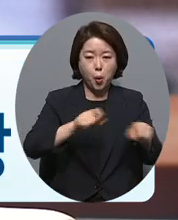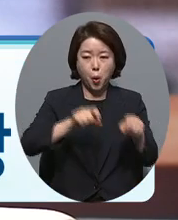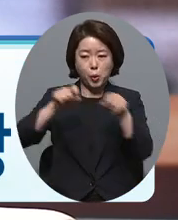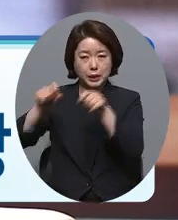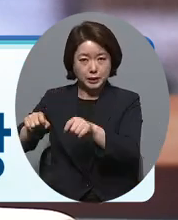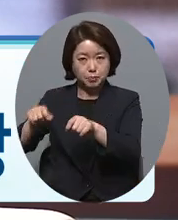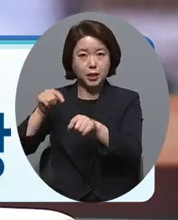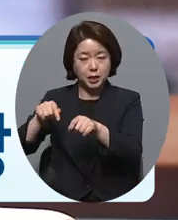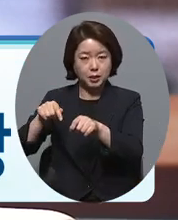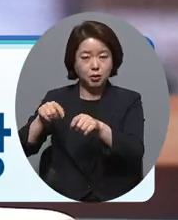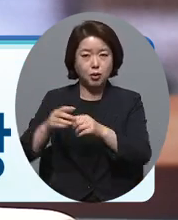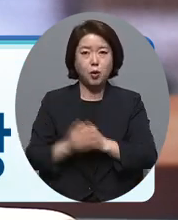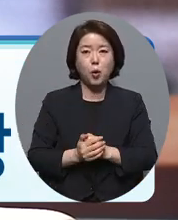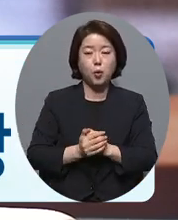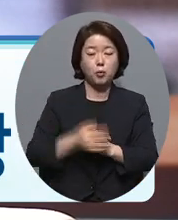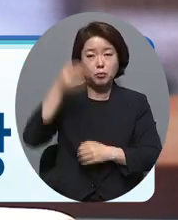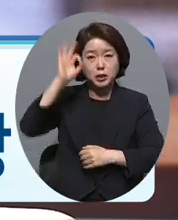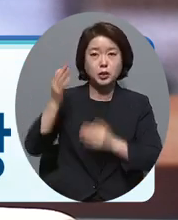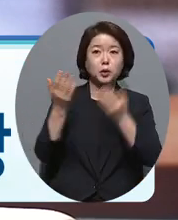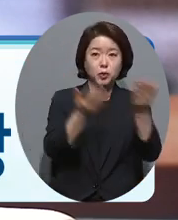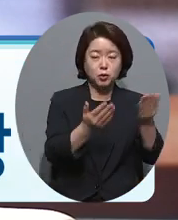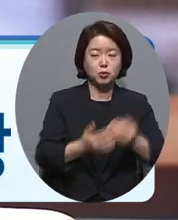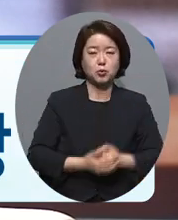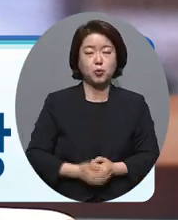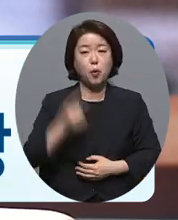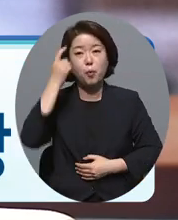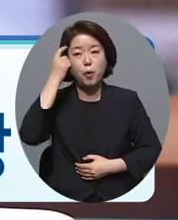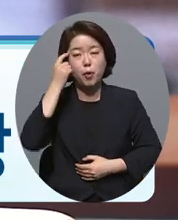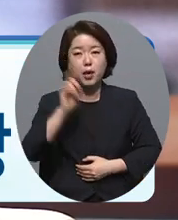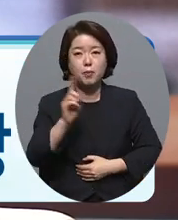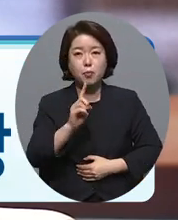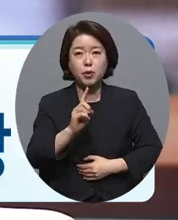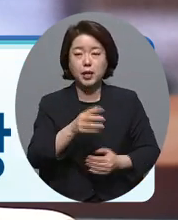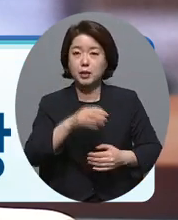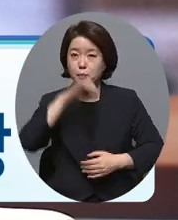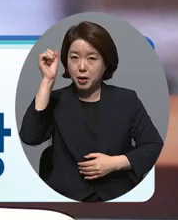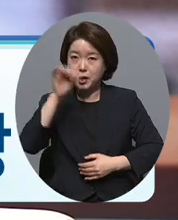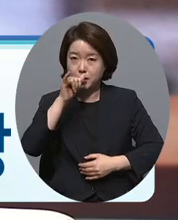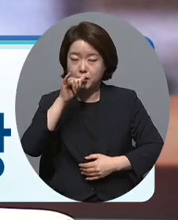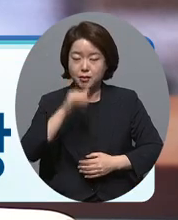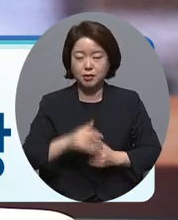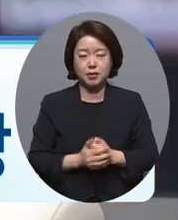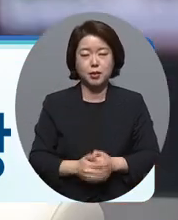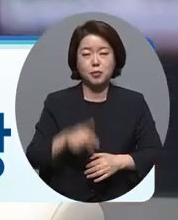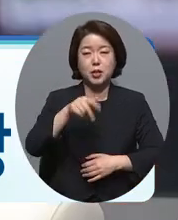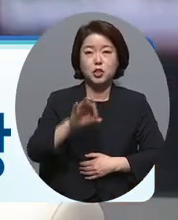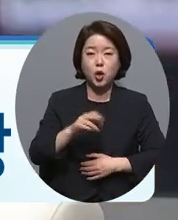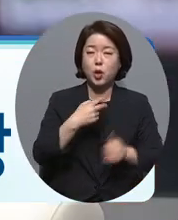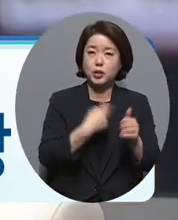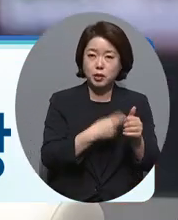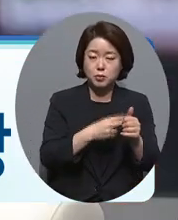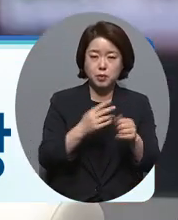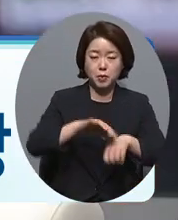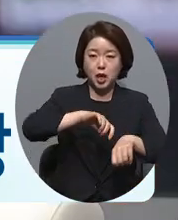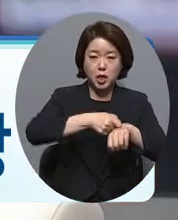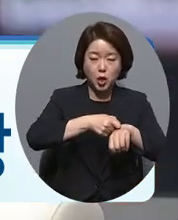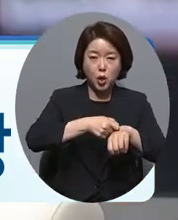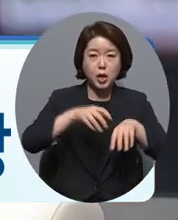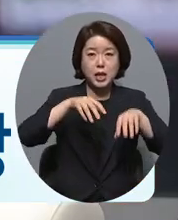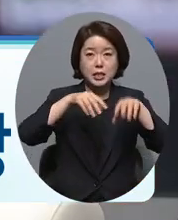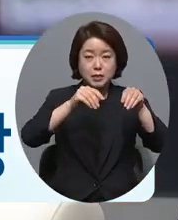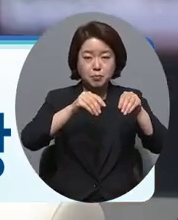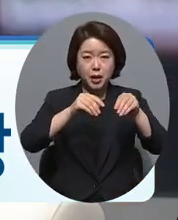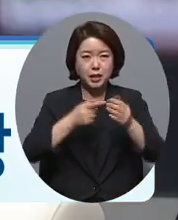받아들인 건데요 어떤 이유 때문에 이번에는 받아들인 겁니까네 지금 정경심 교수 같은 경우는 형집행정지가 계속